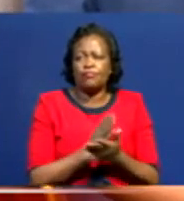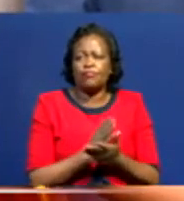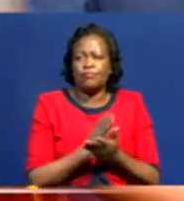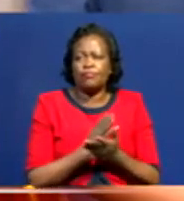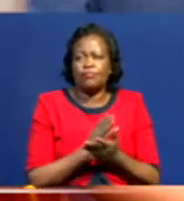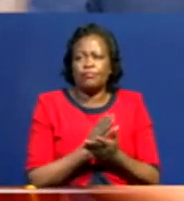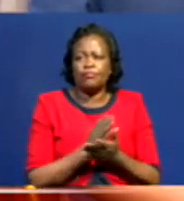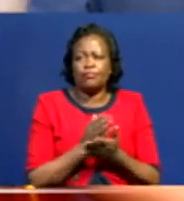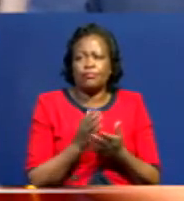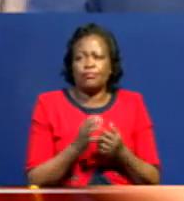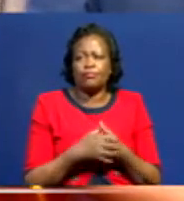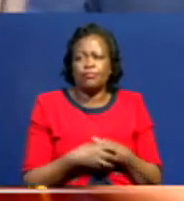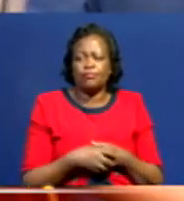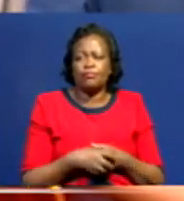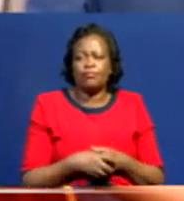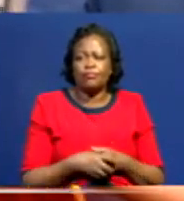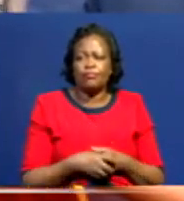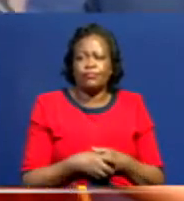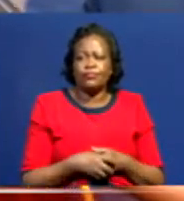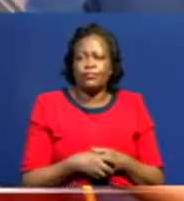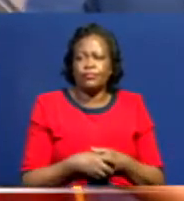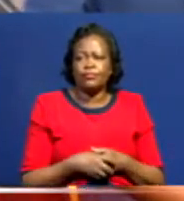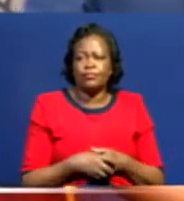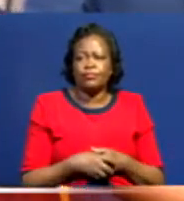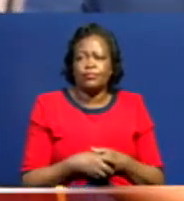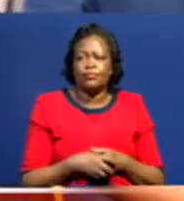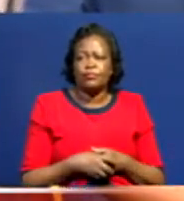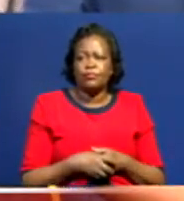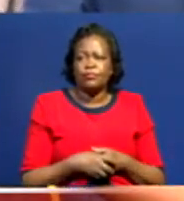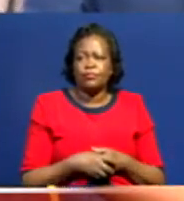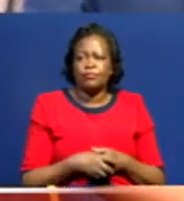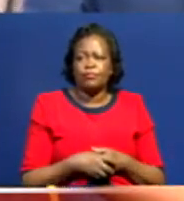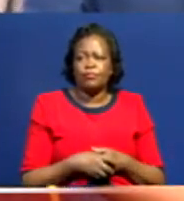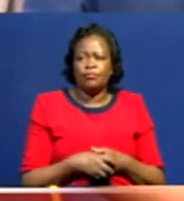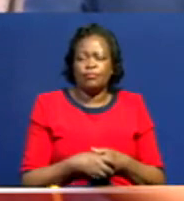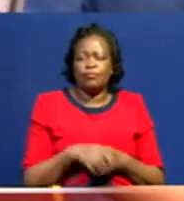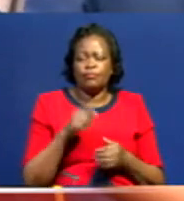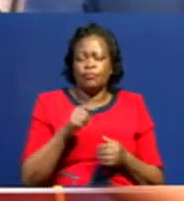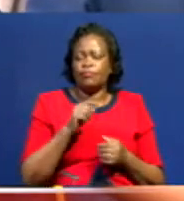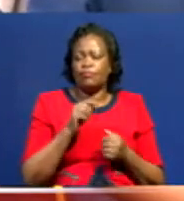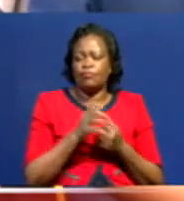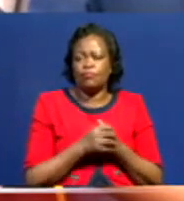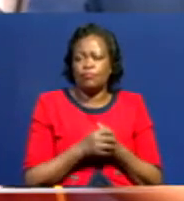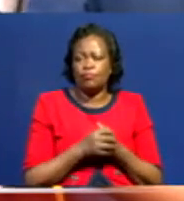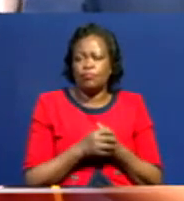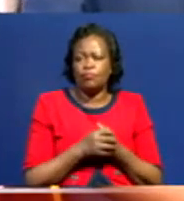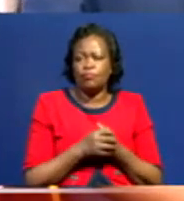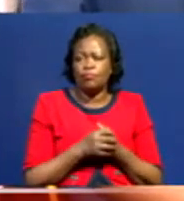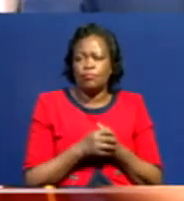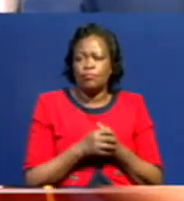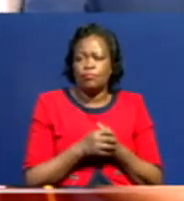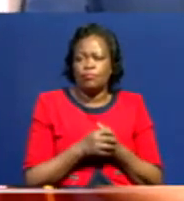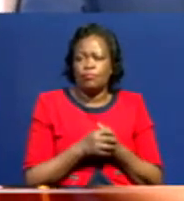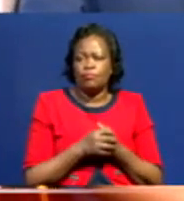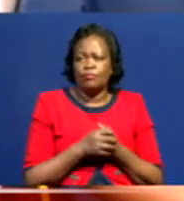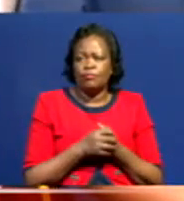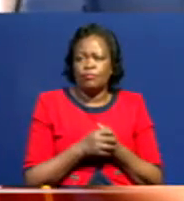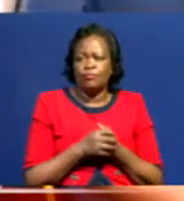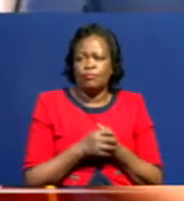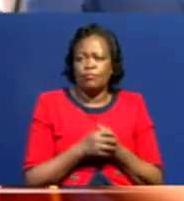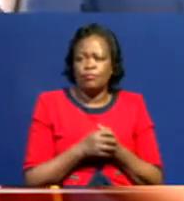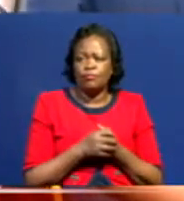tutafanya wasomo wako na ministry ya education, ministry of health, sisi wote tufanye pamoja. Na uzuri ya kuna vitu kwa hivyo